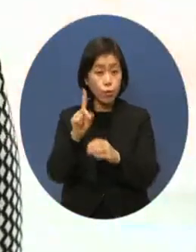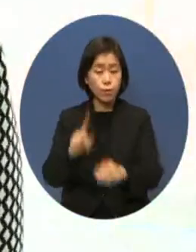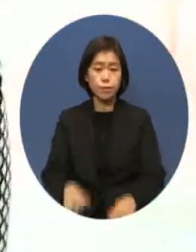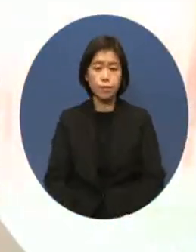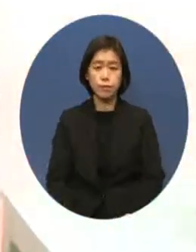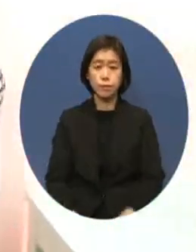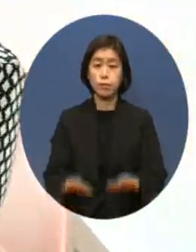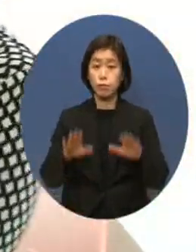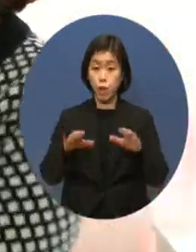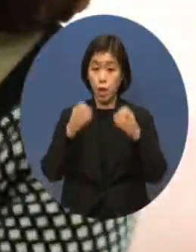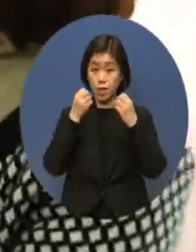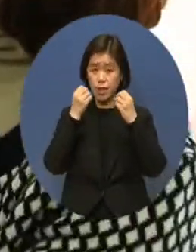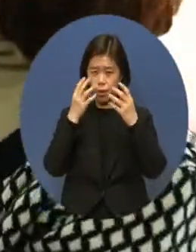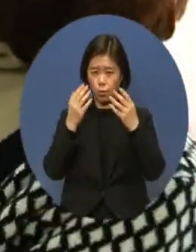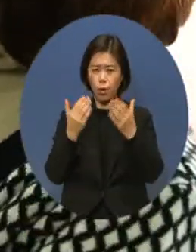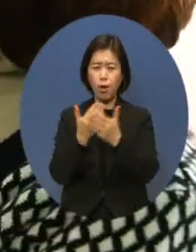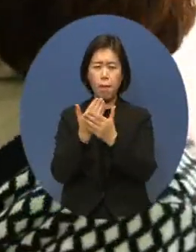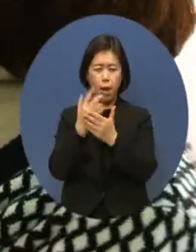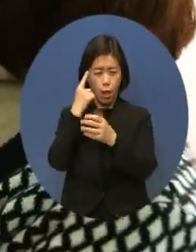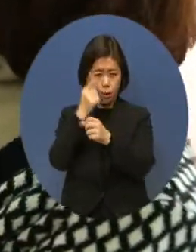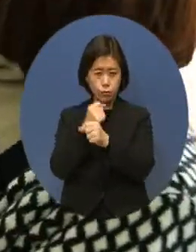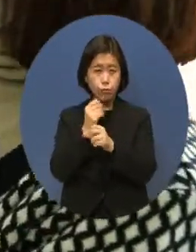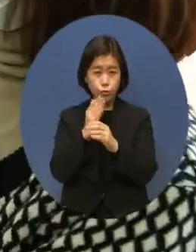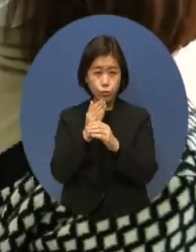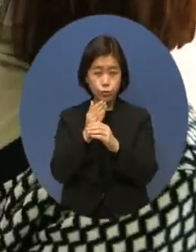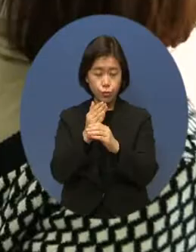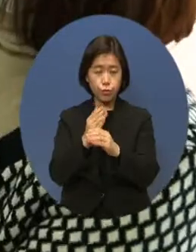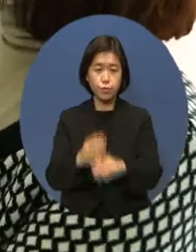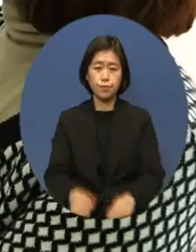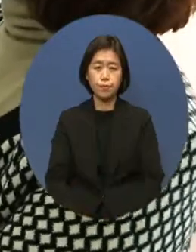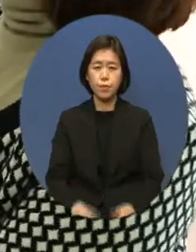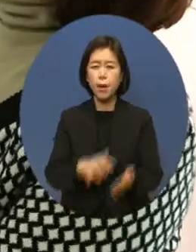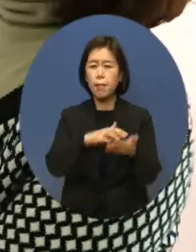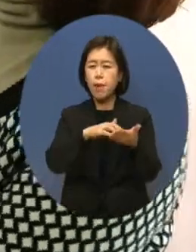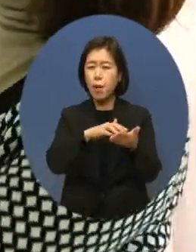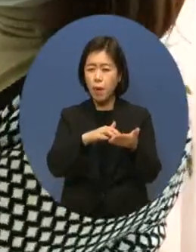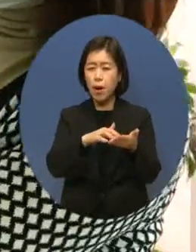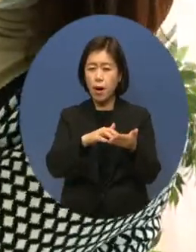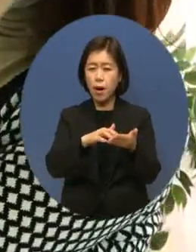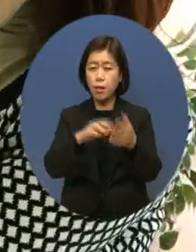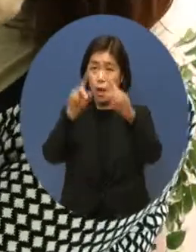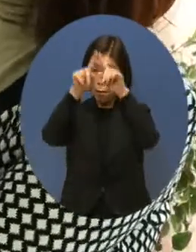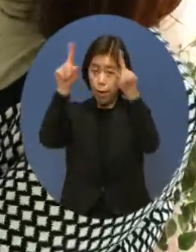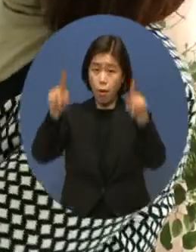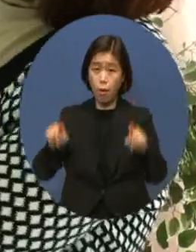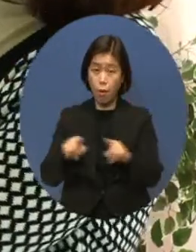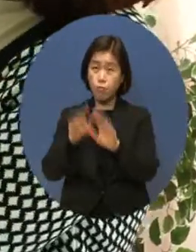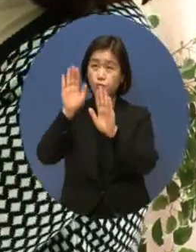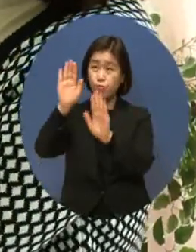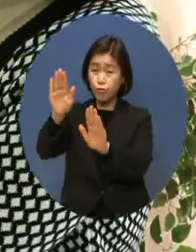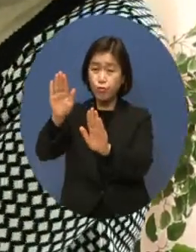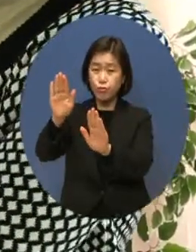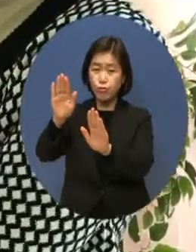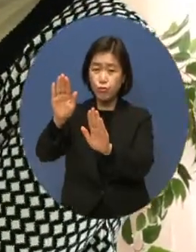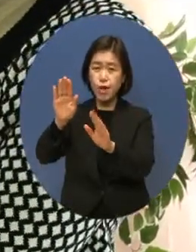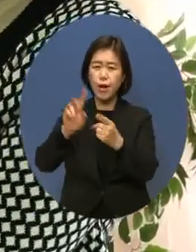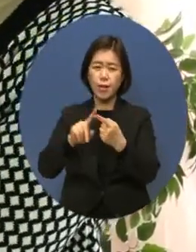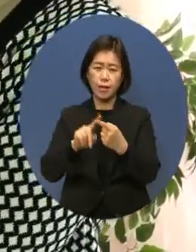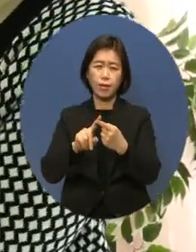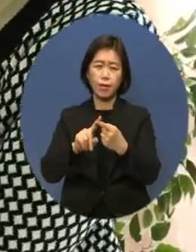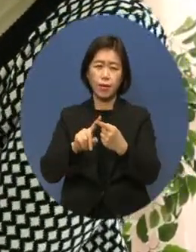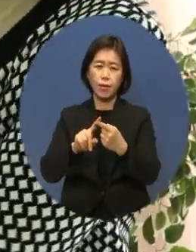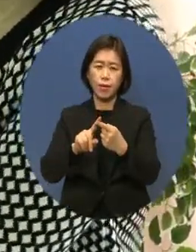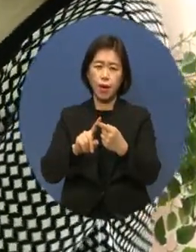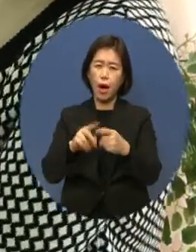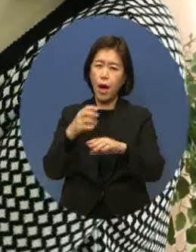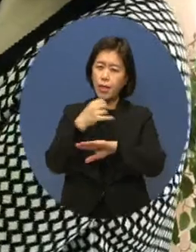있는 그 점자 촉각 놀이 교구제 벽보 시리즈에 대한 이제 디자인 컨펌 그리고 수정할